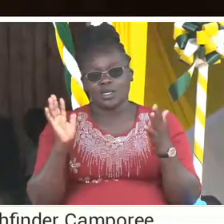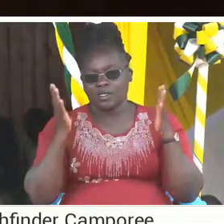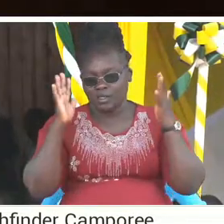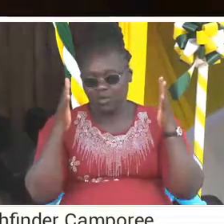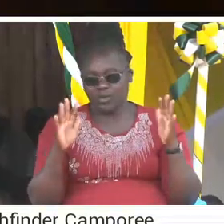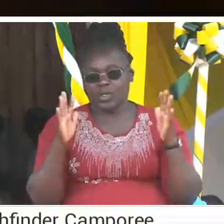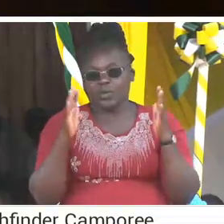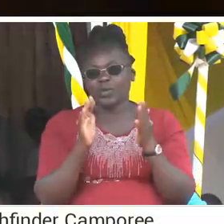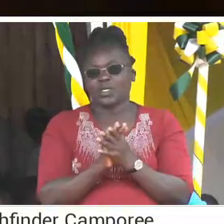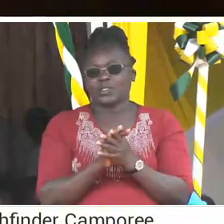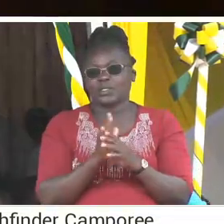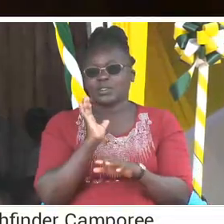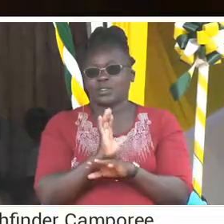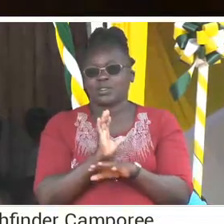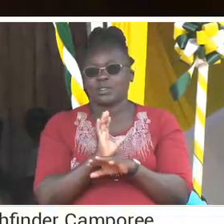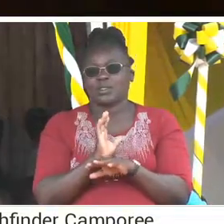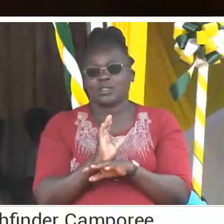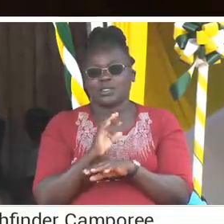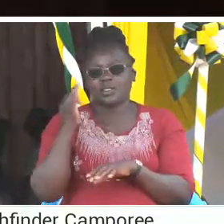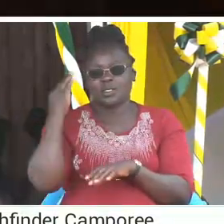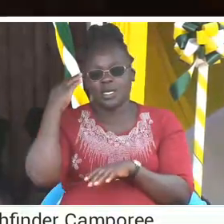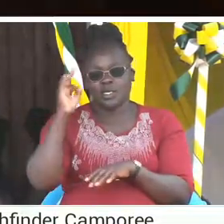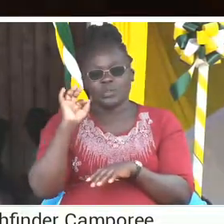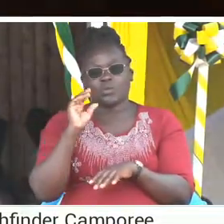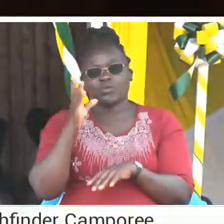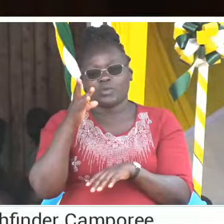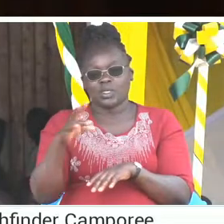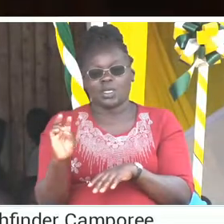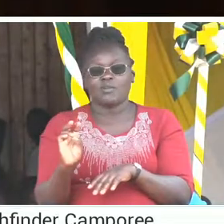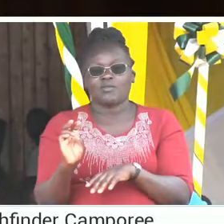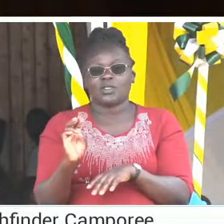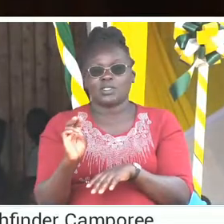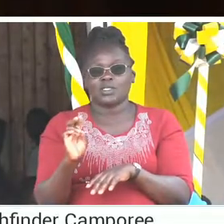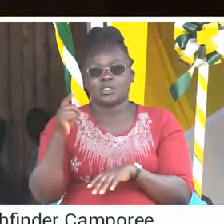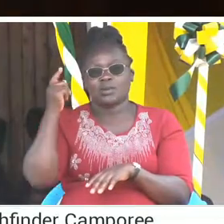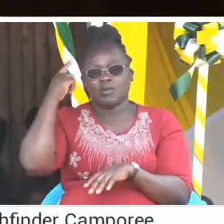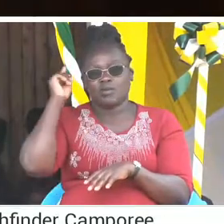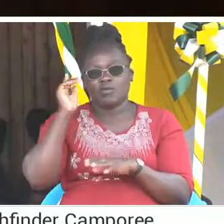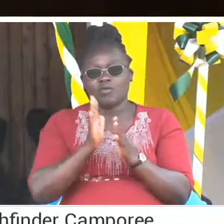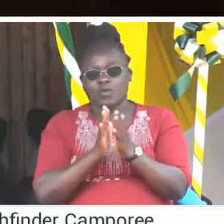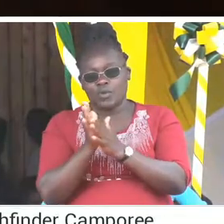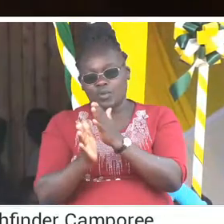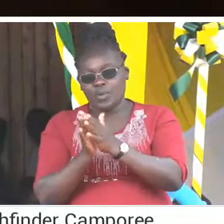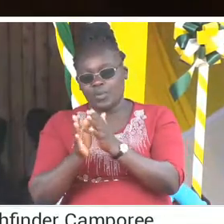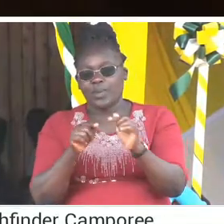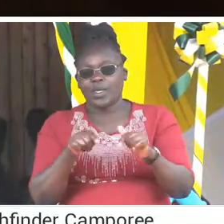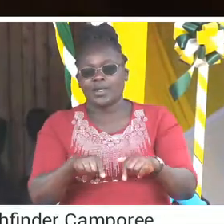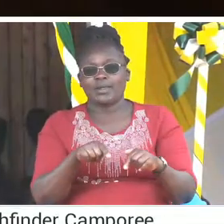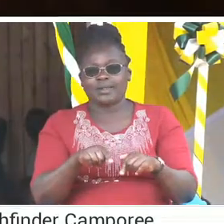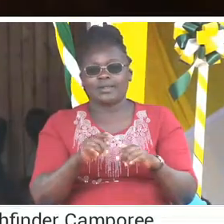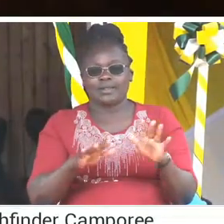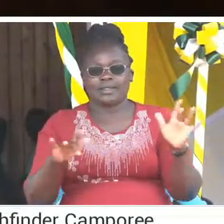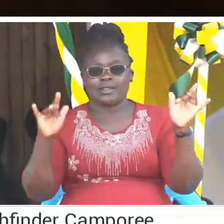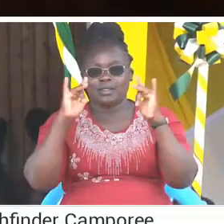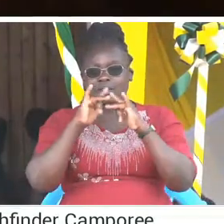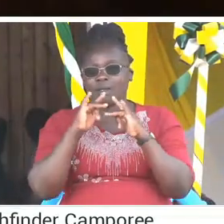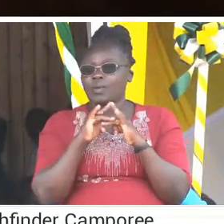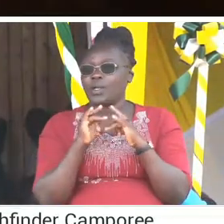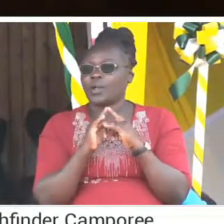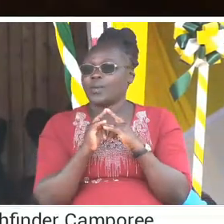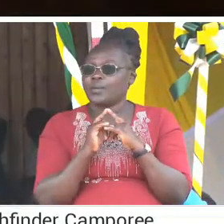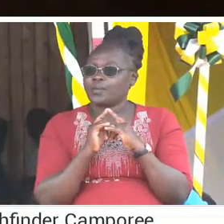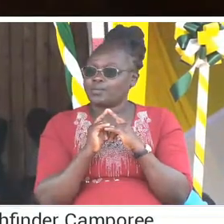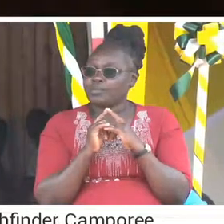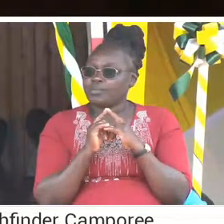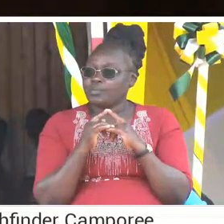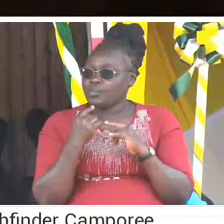Kiadventista kwa kuandaa Camporee hii. Na kwamba kama serikali ya county tunashirikiana